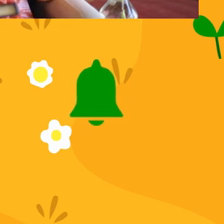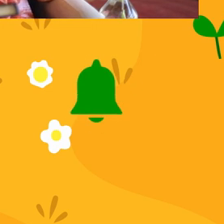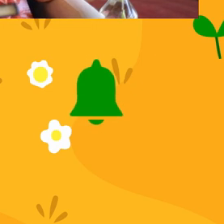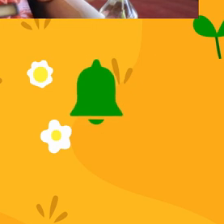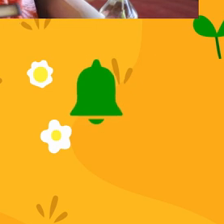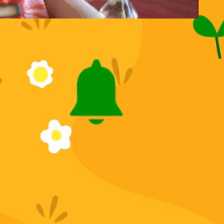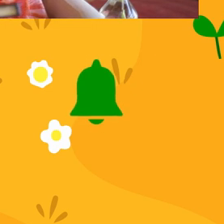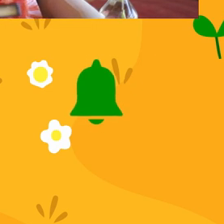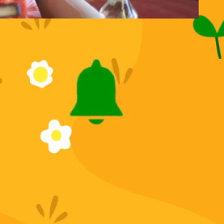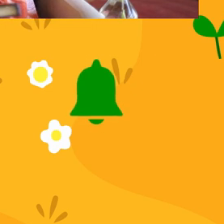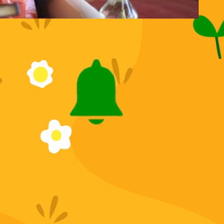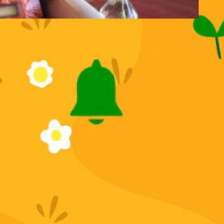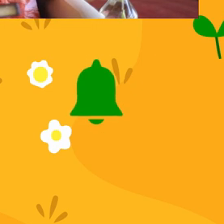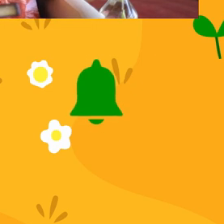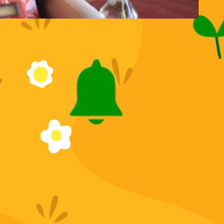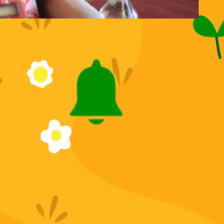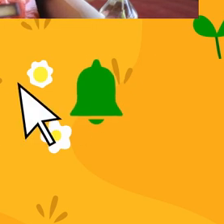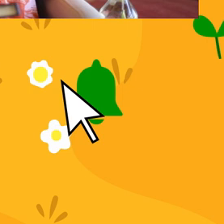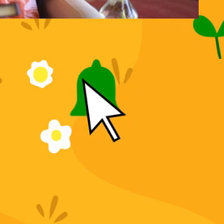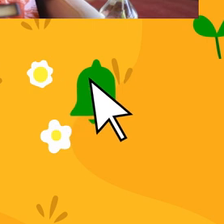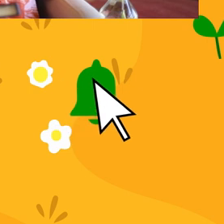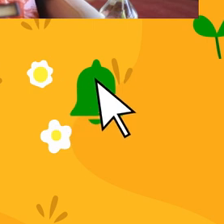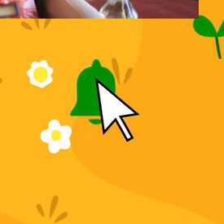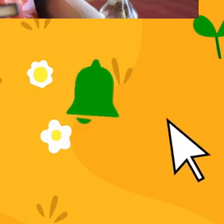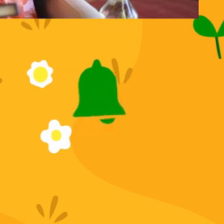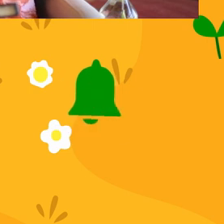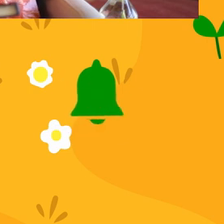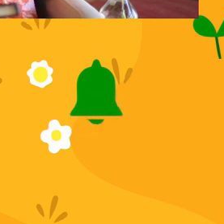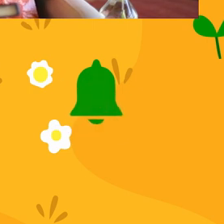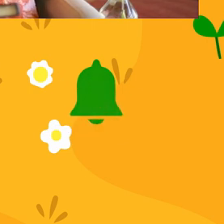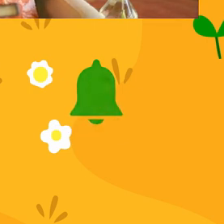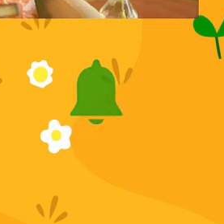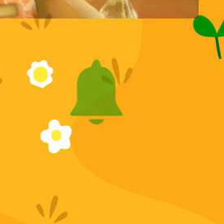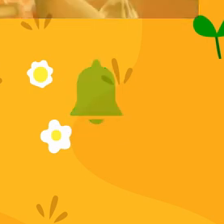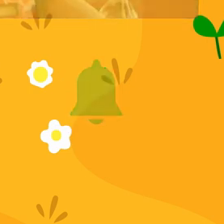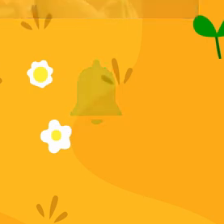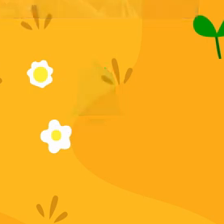फिर आपको करना पड़ेगा सब्सक्राइब का बटन क्लिक। तो कीजिए